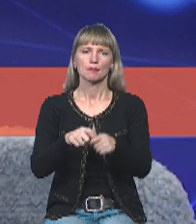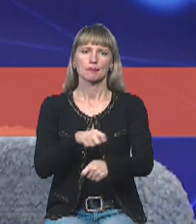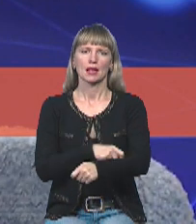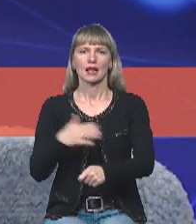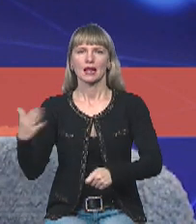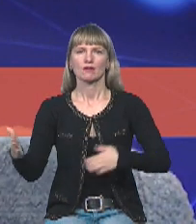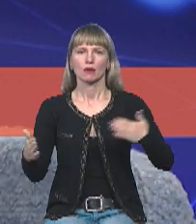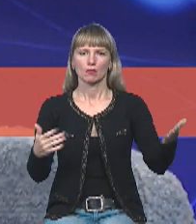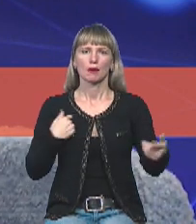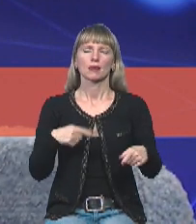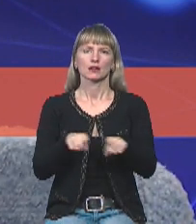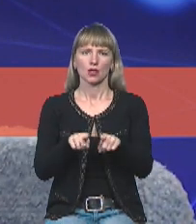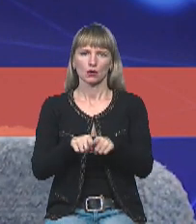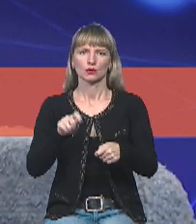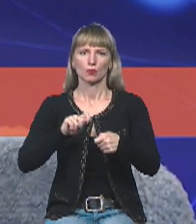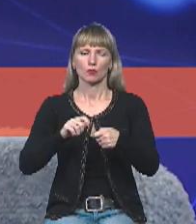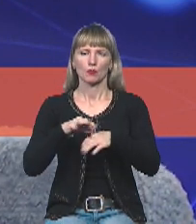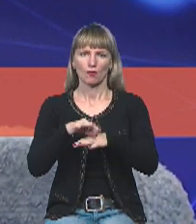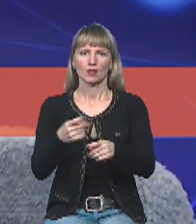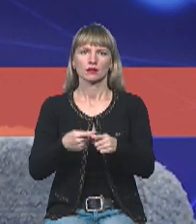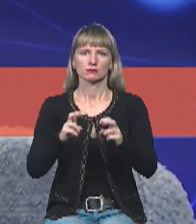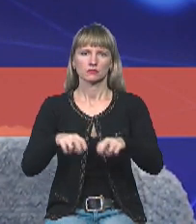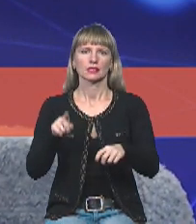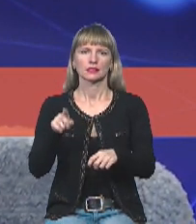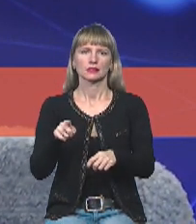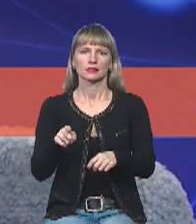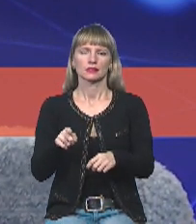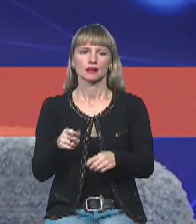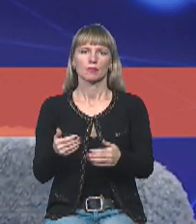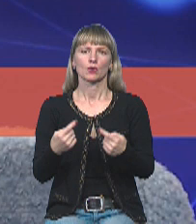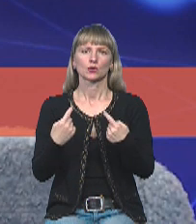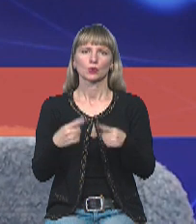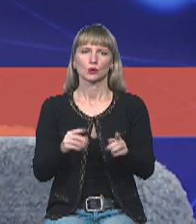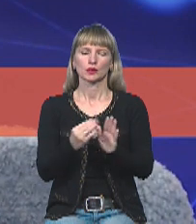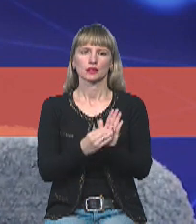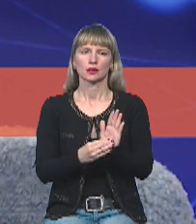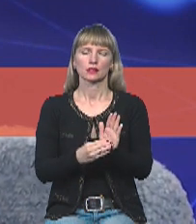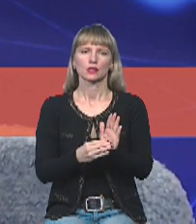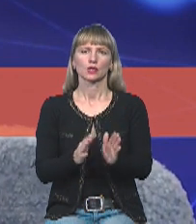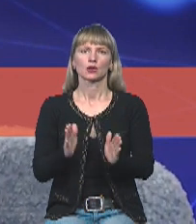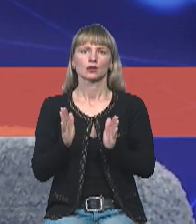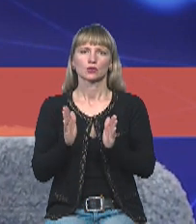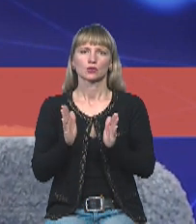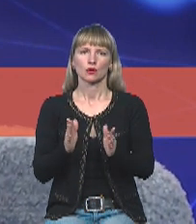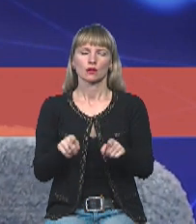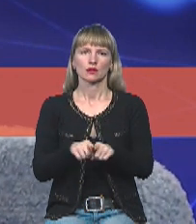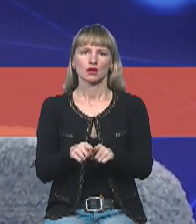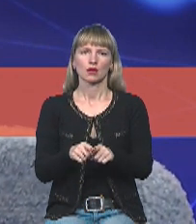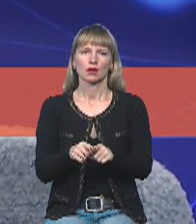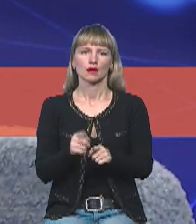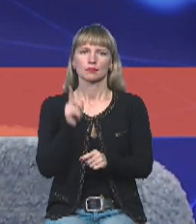і ці дослідження ми також провели, нам було цікаво, то там абсолютно нулі, розумієте? Тобто от виключно така незначна